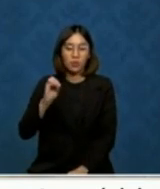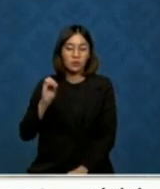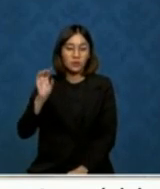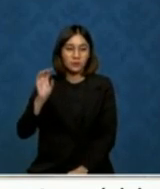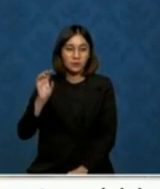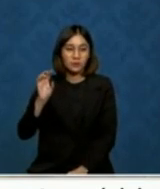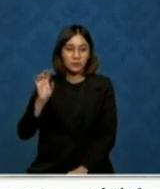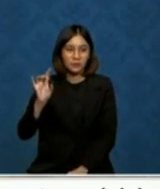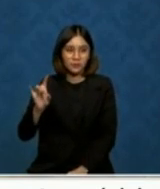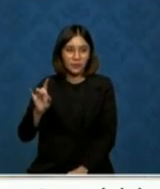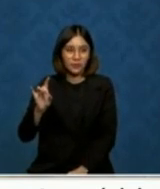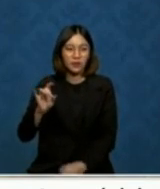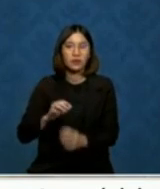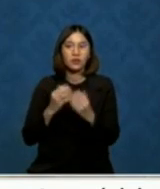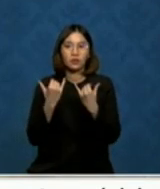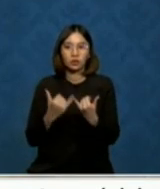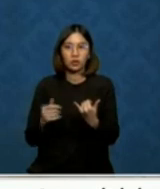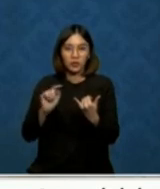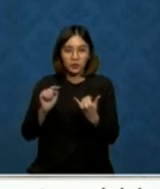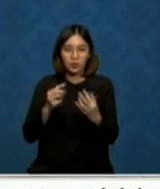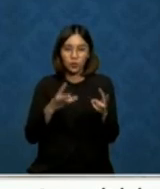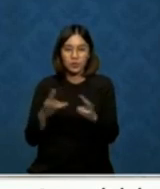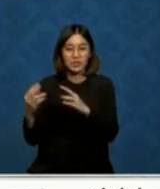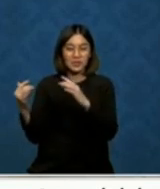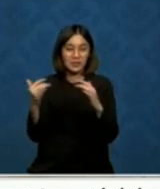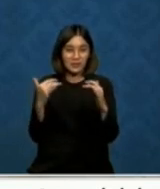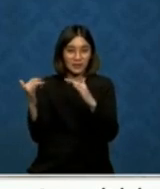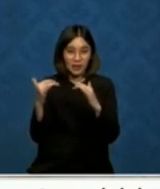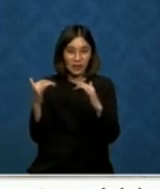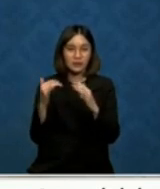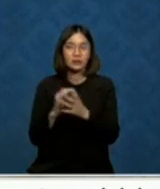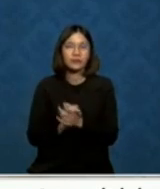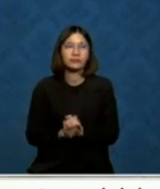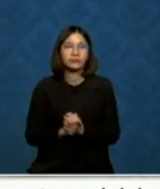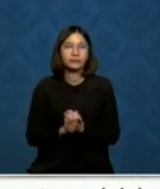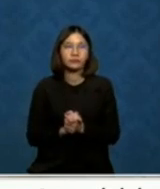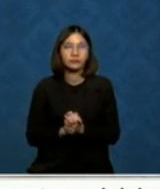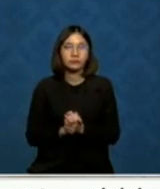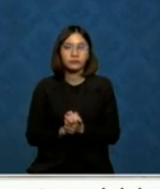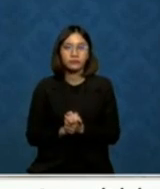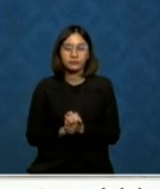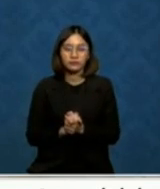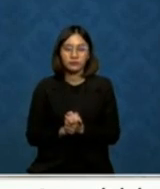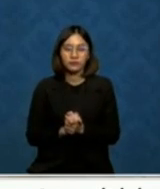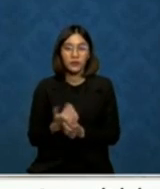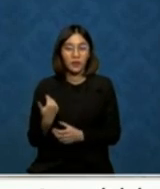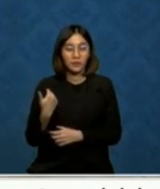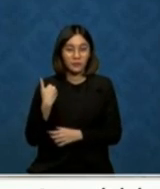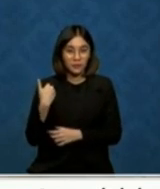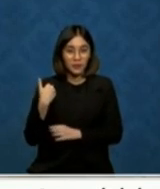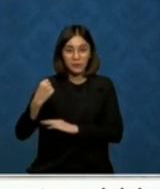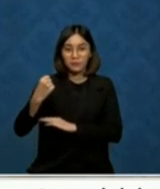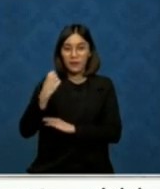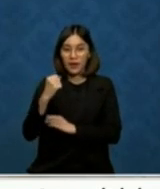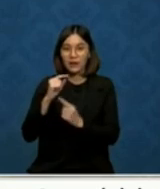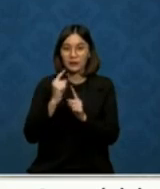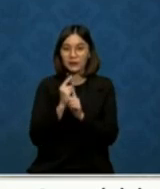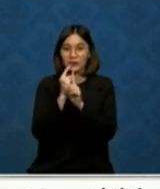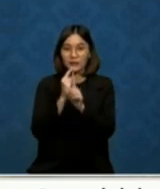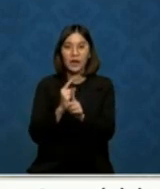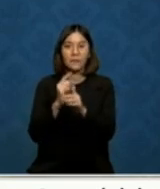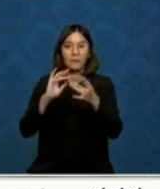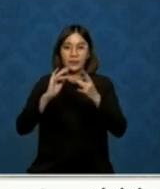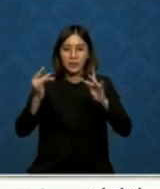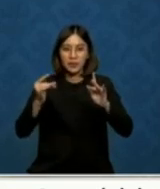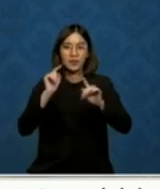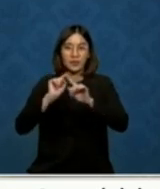2568ตอนนี้วิธีการสื่อสารเนี่ยมันมีอิทธิพลตามโซเชียลมีเ